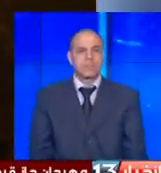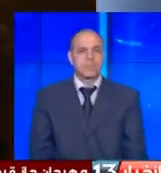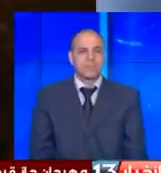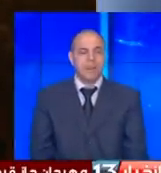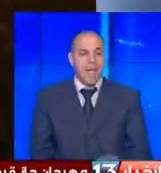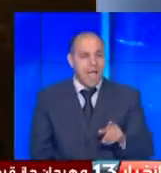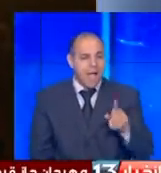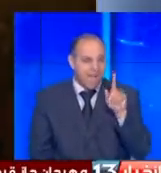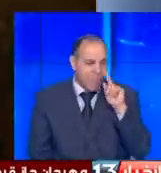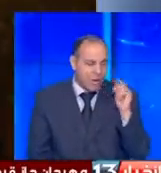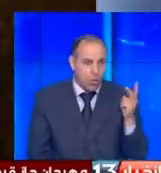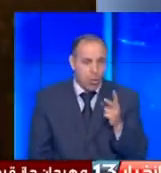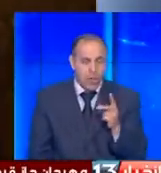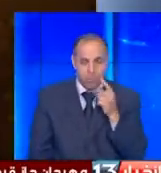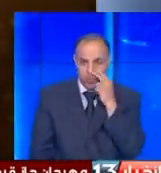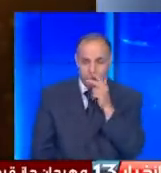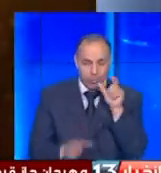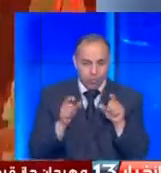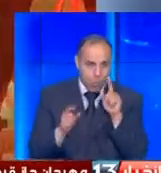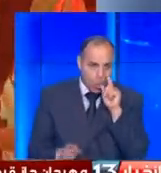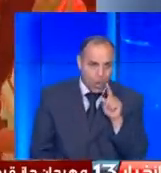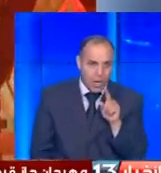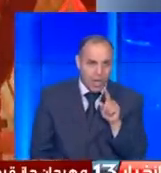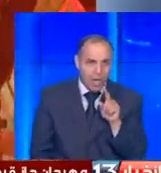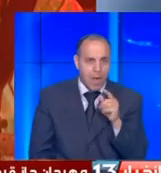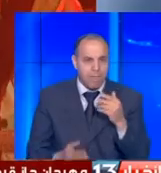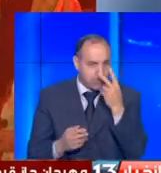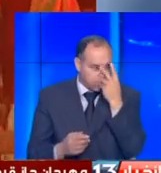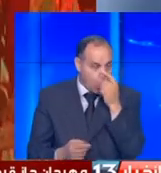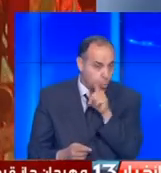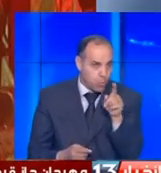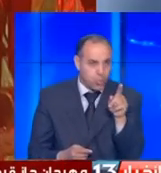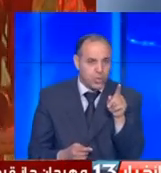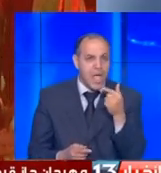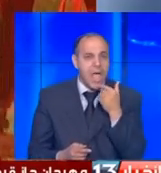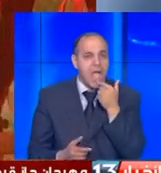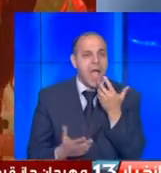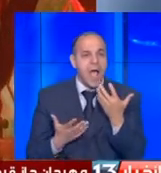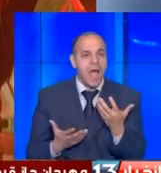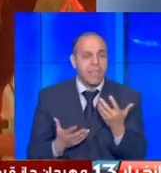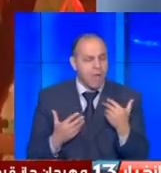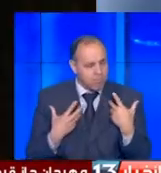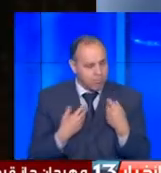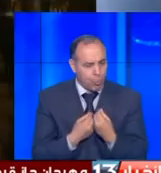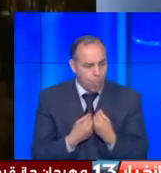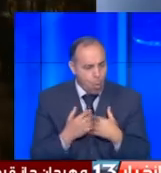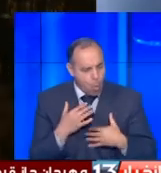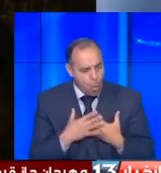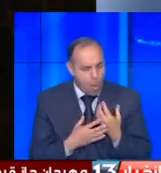أماد ومريم، ولئن لم يشاهد الجمهور لإعاقتهما البصرية، فقد تفاعل معه